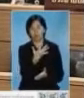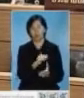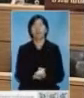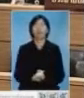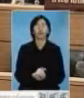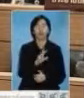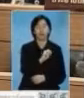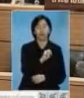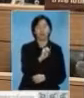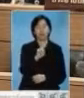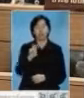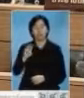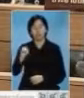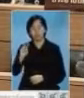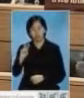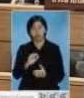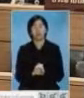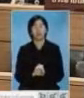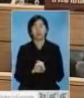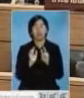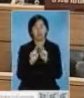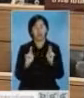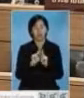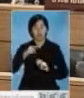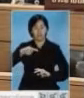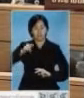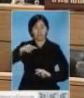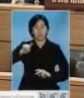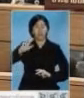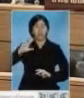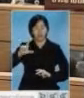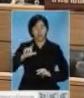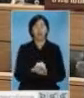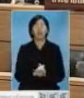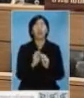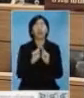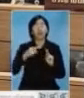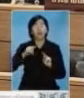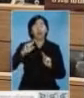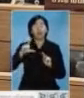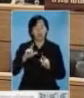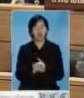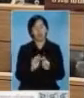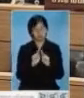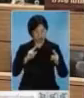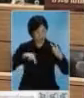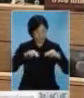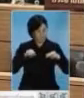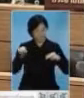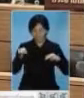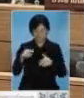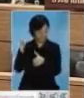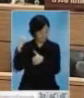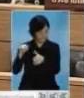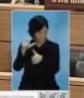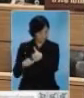ตรา246ปปช.อันนี้ทุกคนต้องยอมรับดีว่าใครก็ตามที่ถูกปปช.ต้องหยุดปฏิบัติหน้า